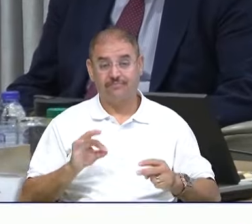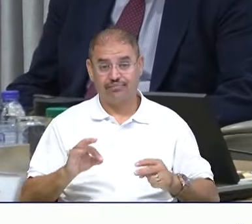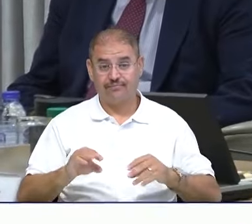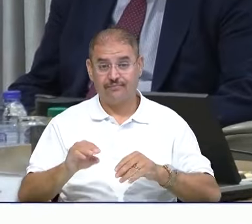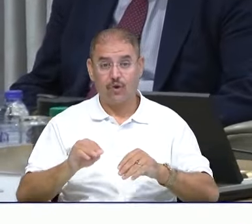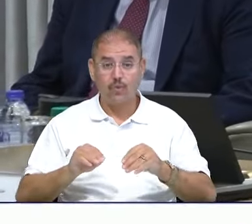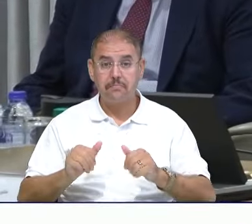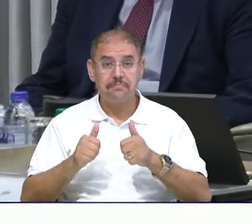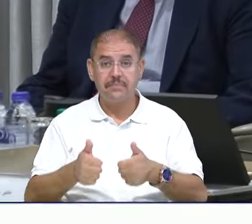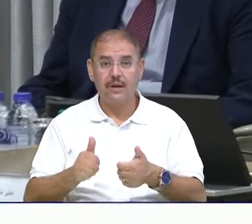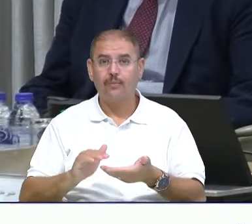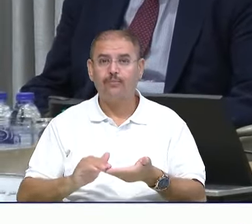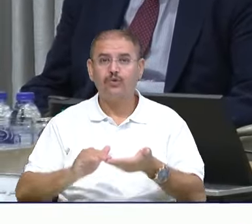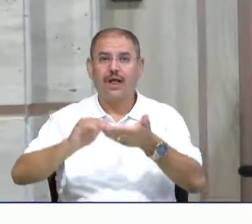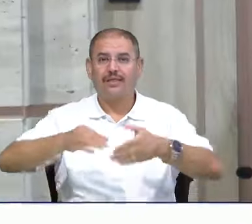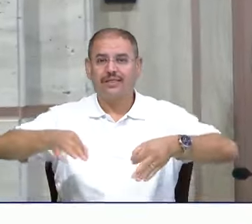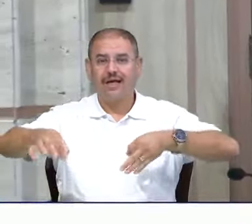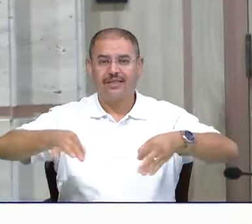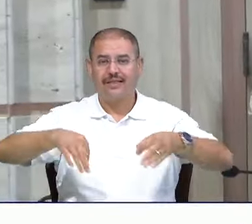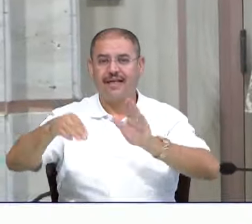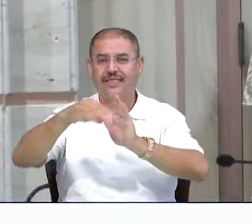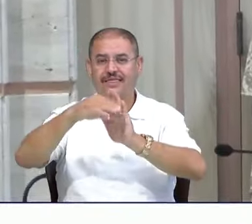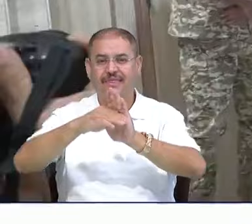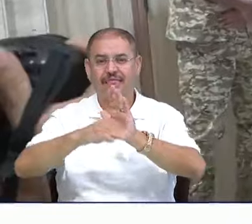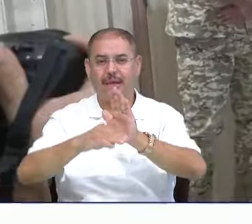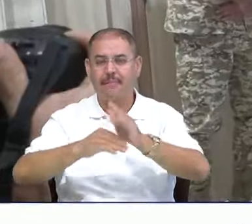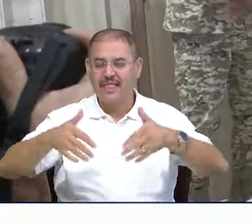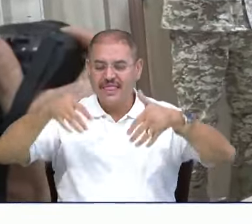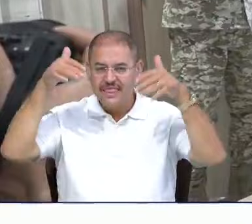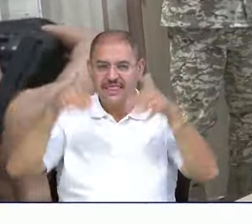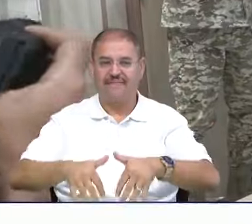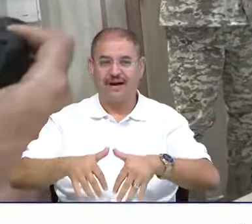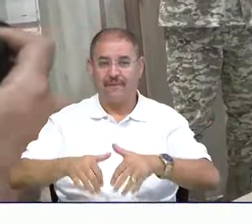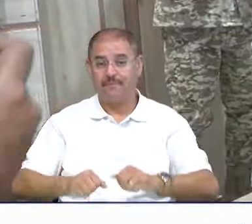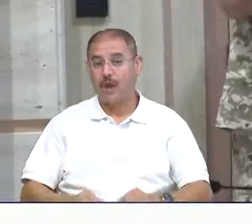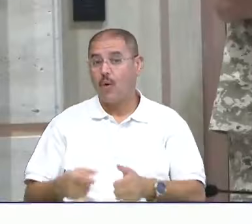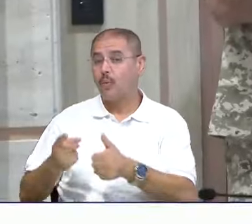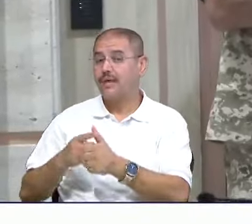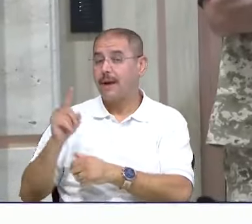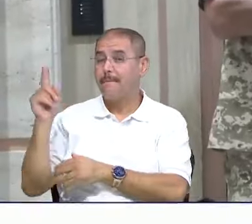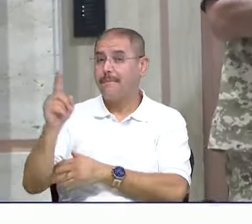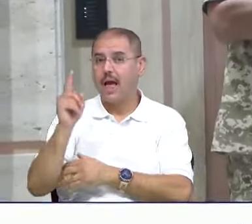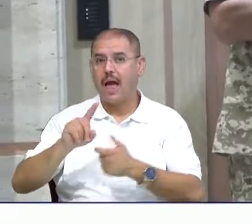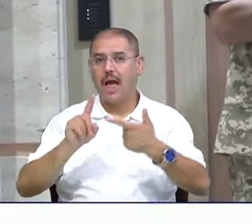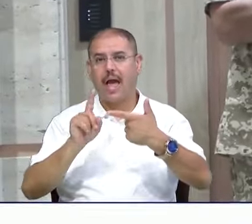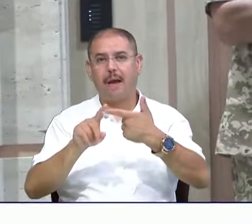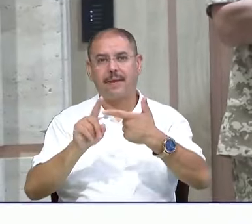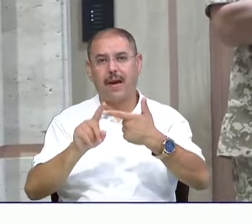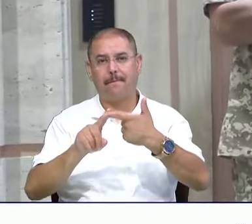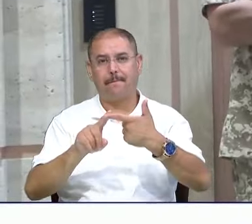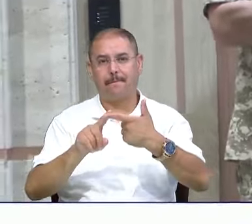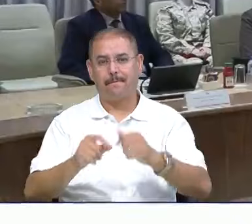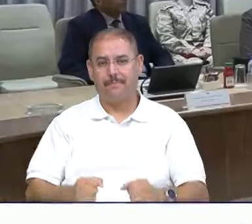المسلحه المساعد للتخطيط والتنظيم والموارد الدفاعيه وعن وزاره البيئه الامين العام